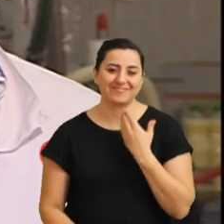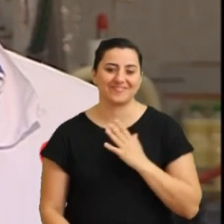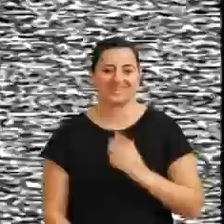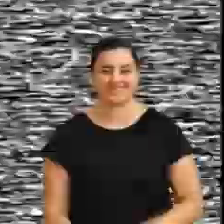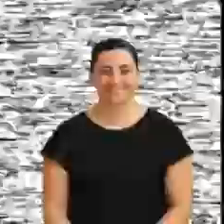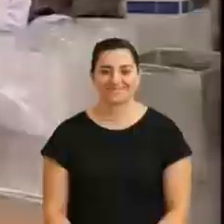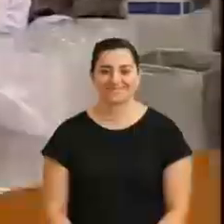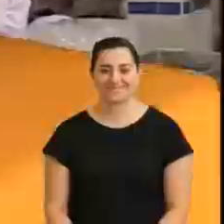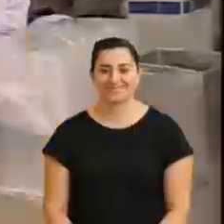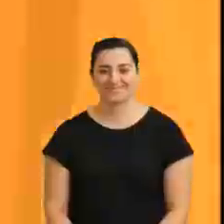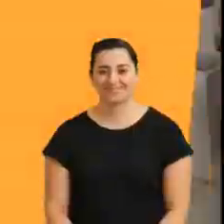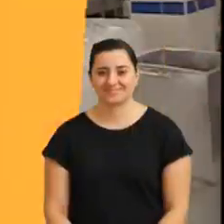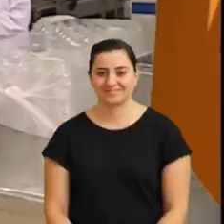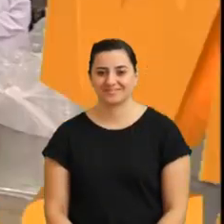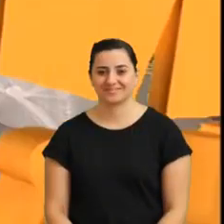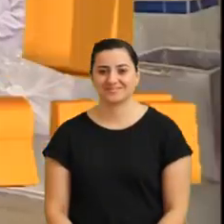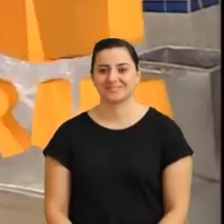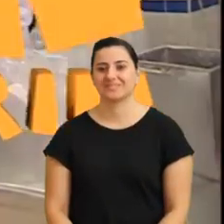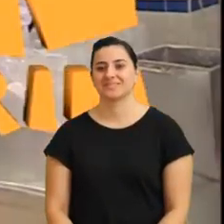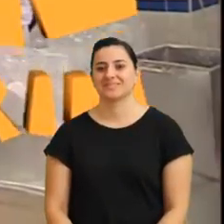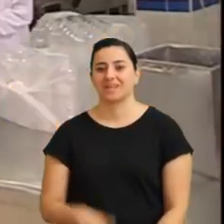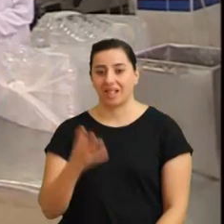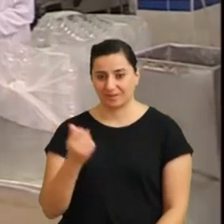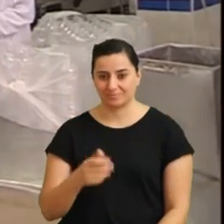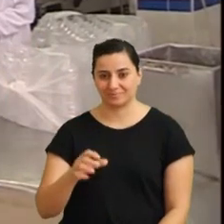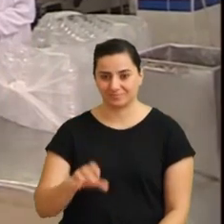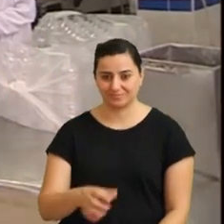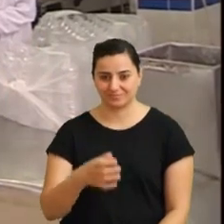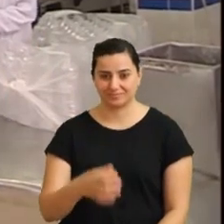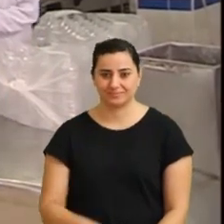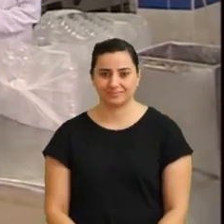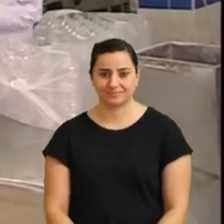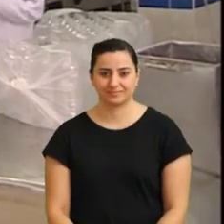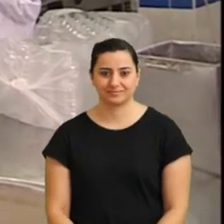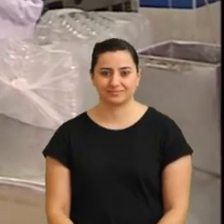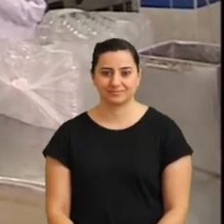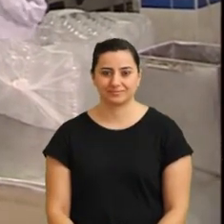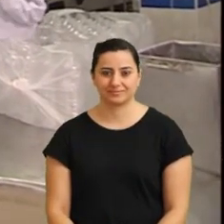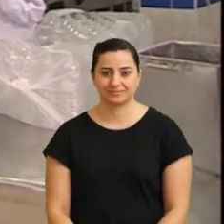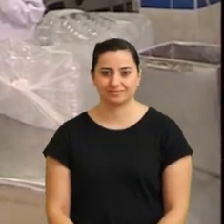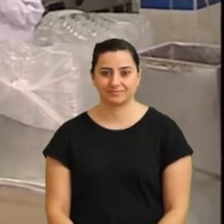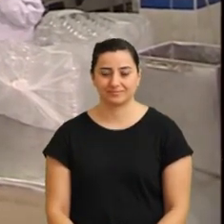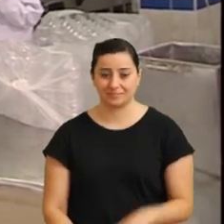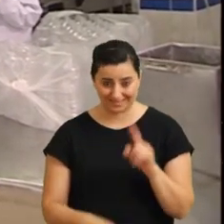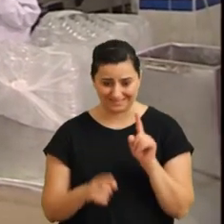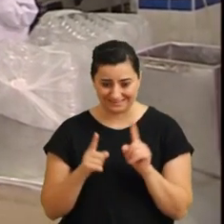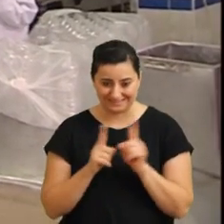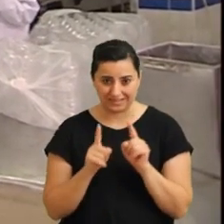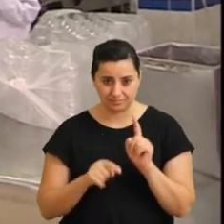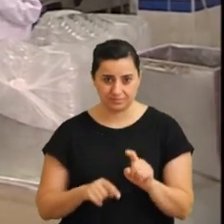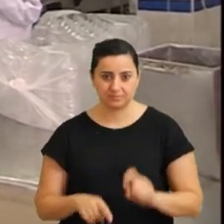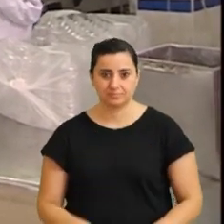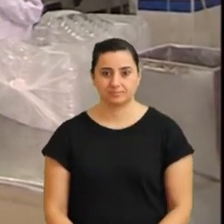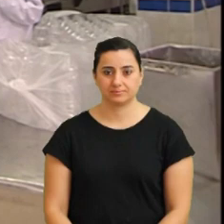anda. Bunu böyle alıyoruz, buraya koyuyoruz. Pedala basacaksın. Çok kısacık basacağım değil bir mi? Bir defa.